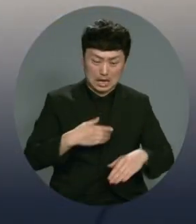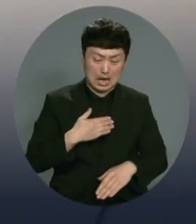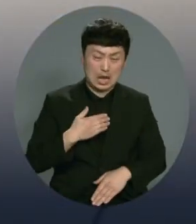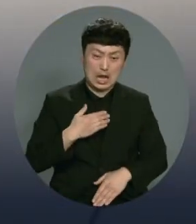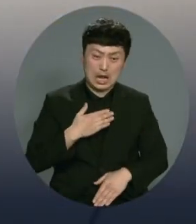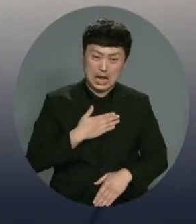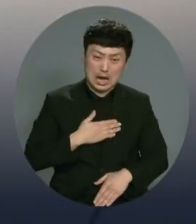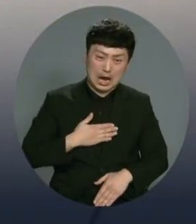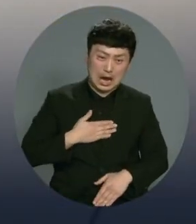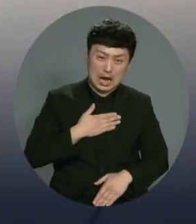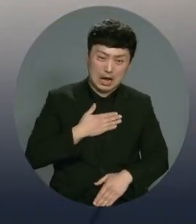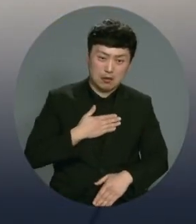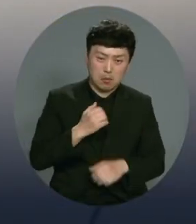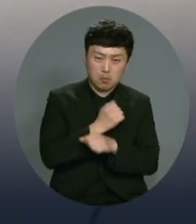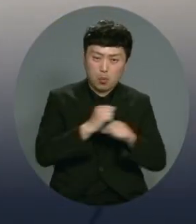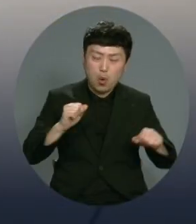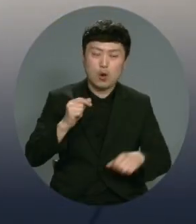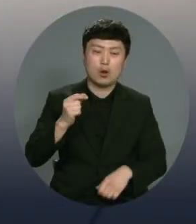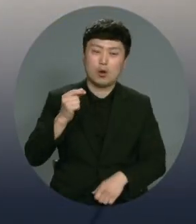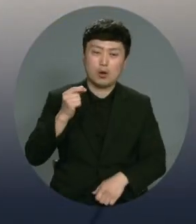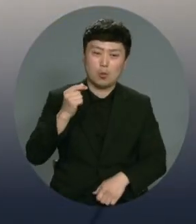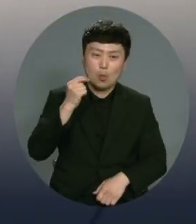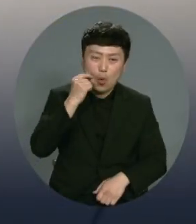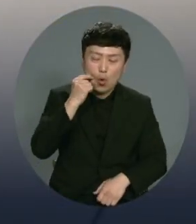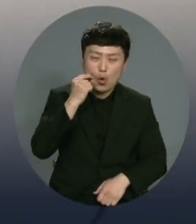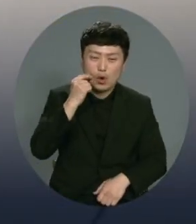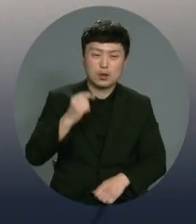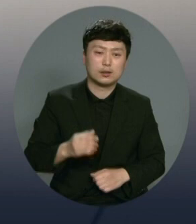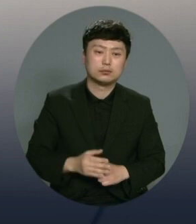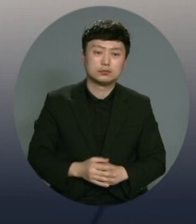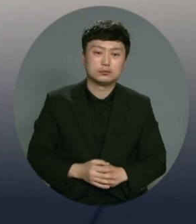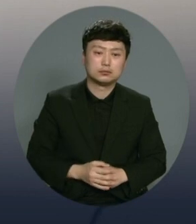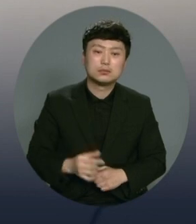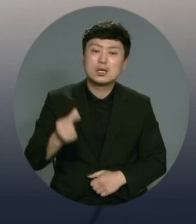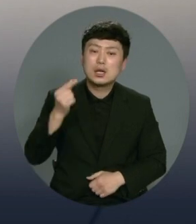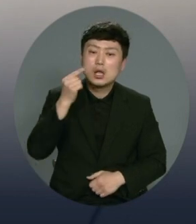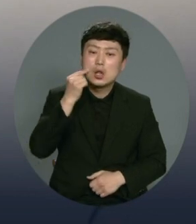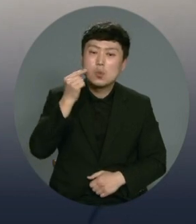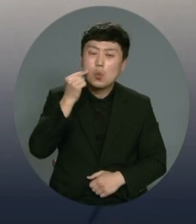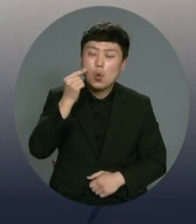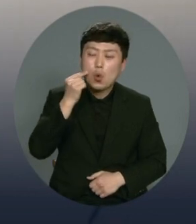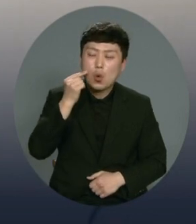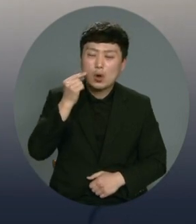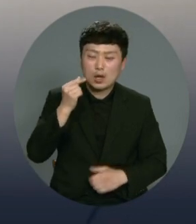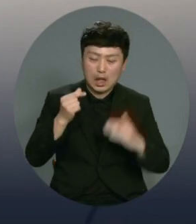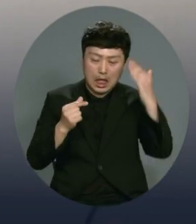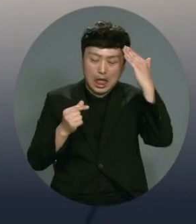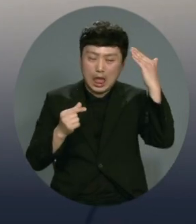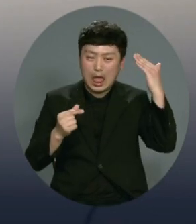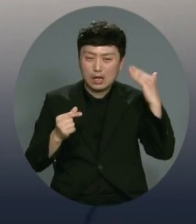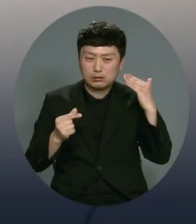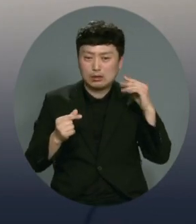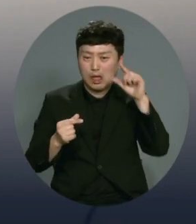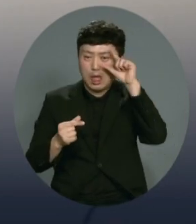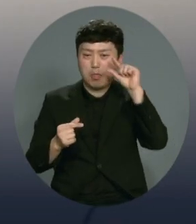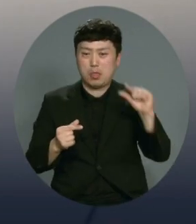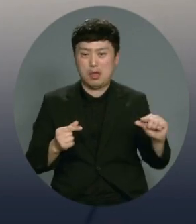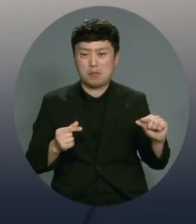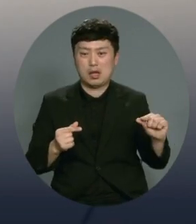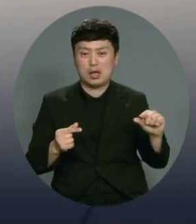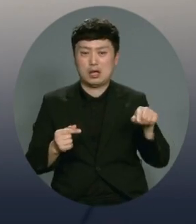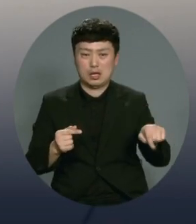도저히 용납을 할 수가 없습니다. 계속 일본이라 하는 나라는 한국을 낯잡아